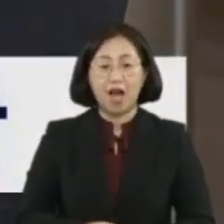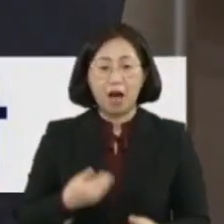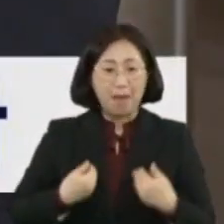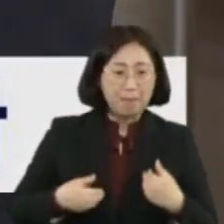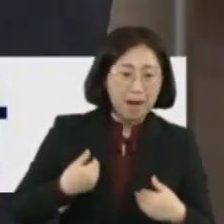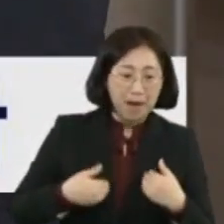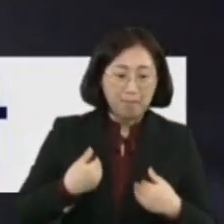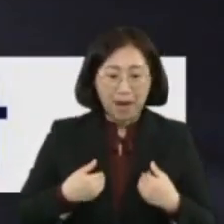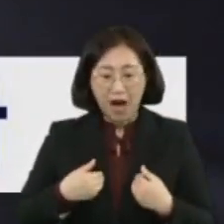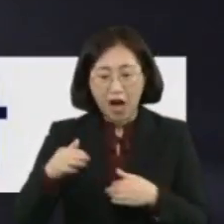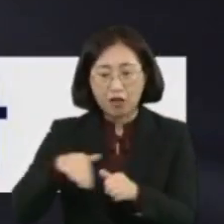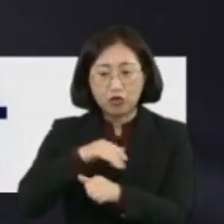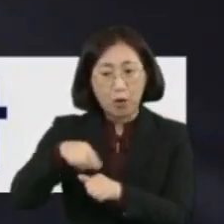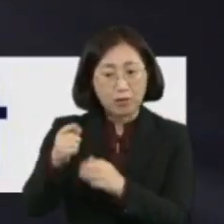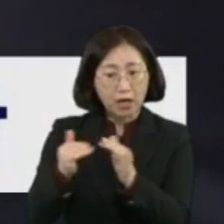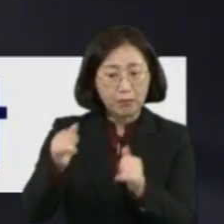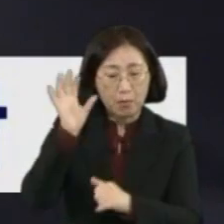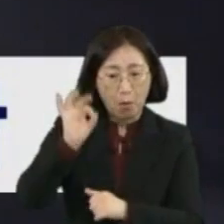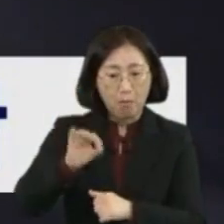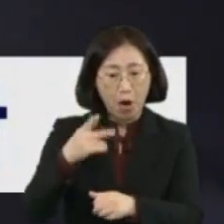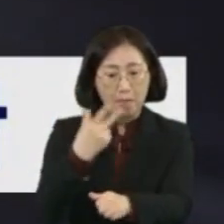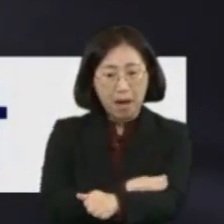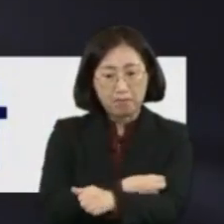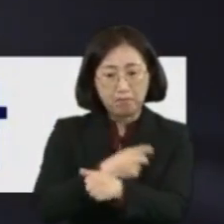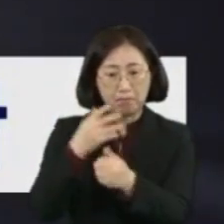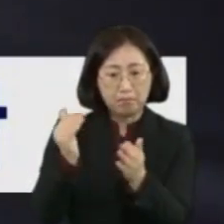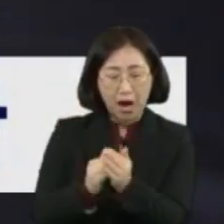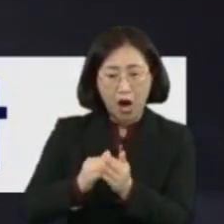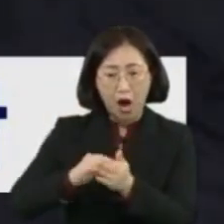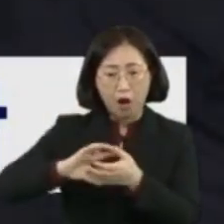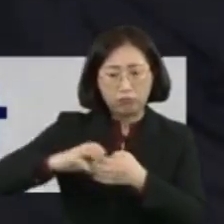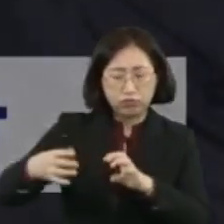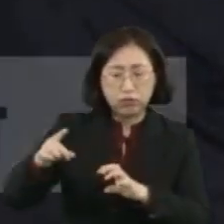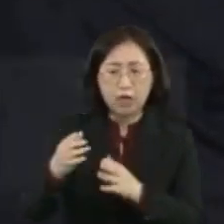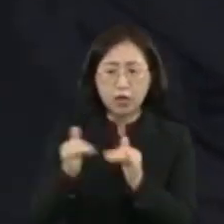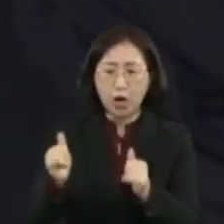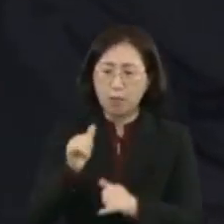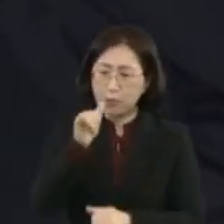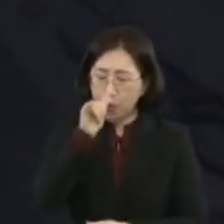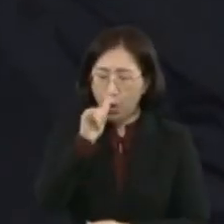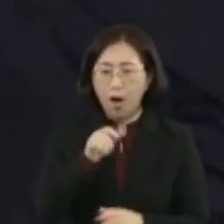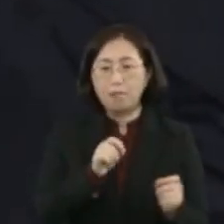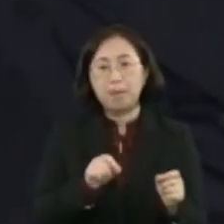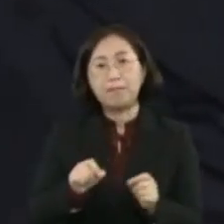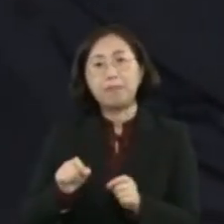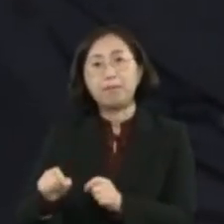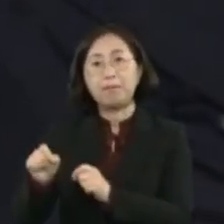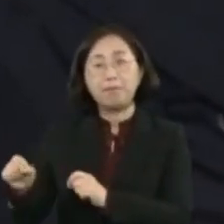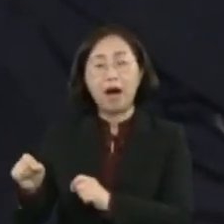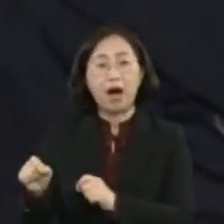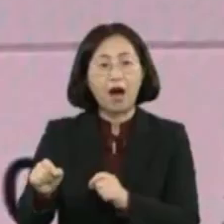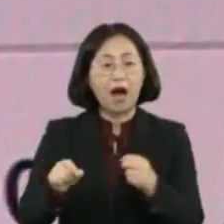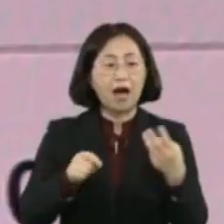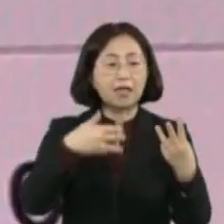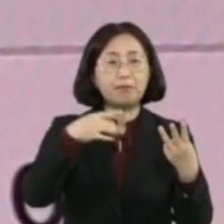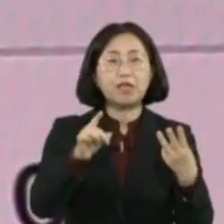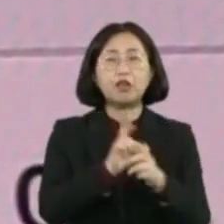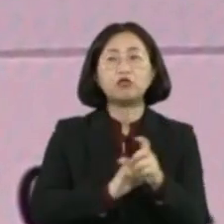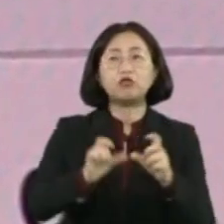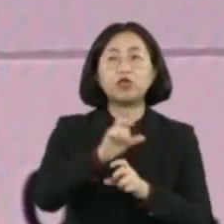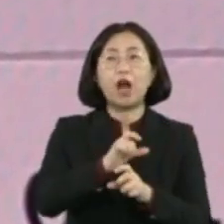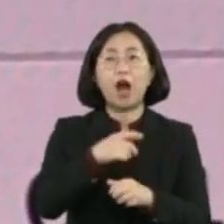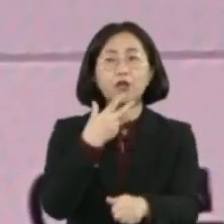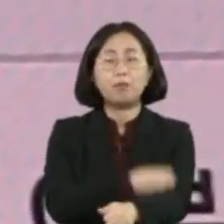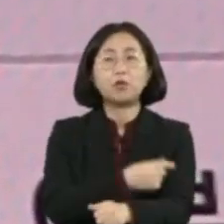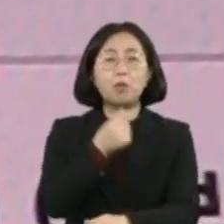바쁜 일정에 주변에서 백신 부작용을 호소하는 사람들도 많아 차일피일 미루다가 추가 접종을 하지 못했는데 방역